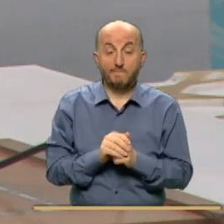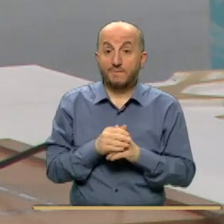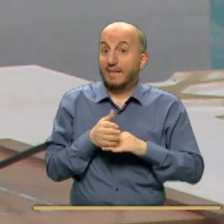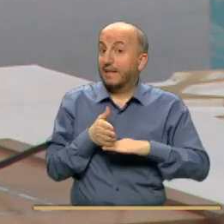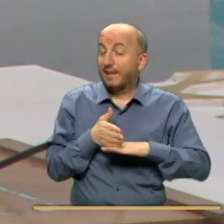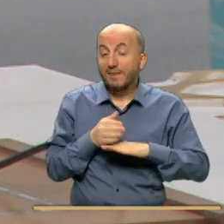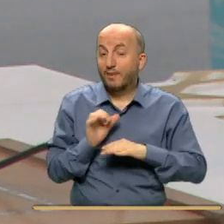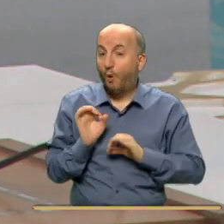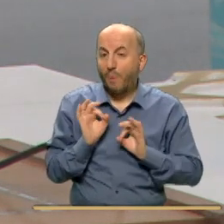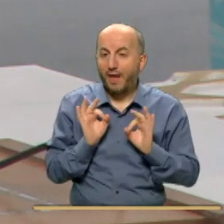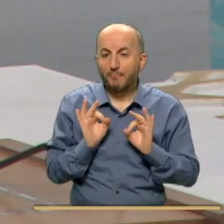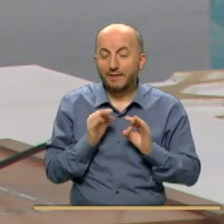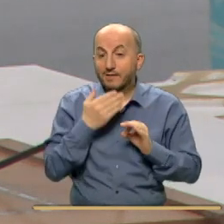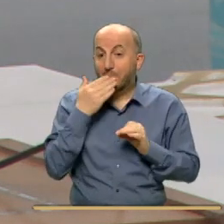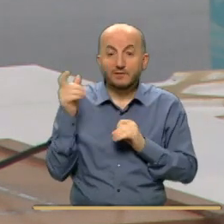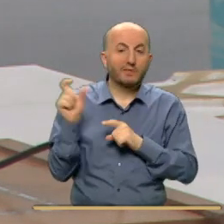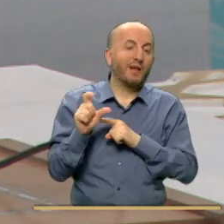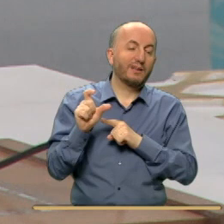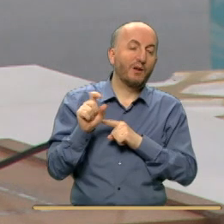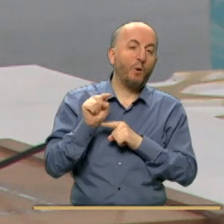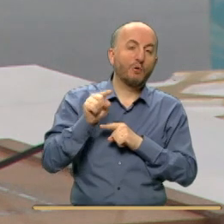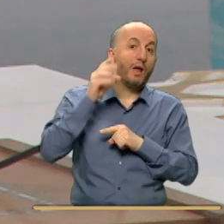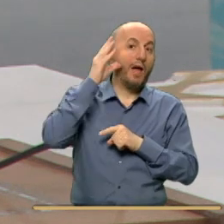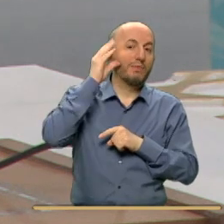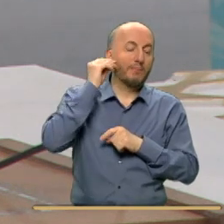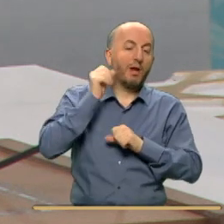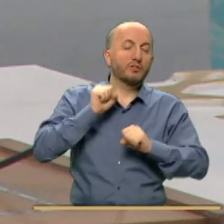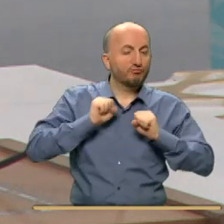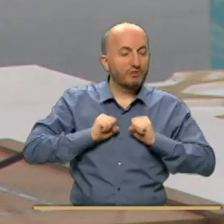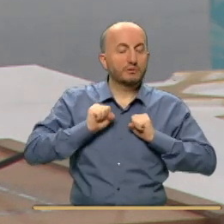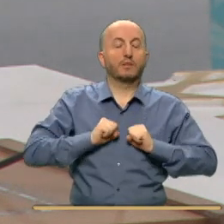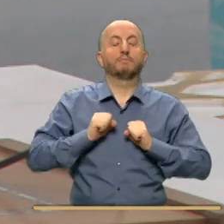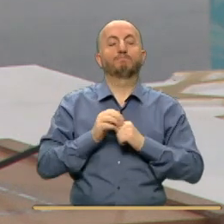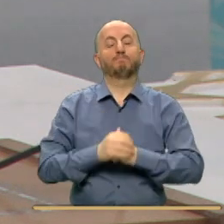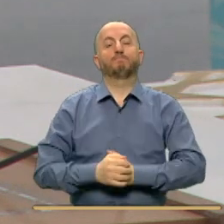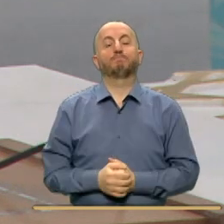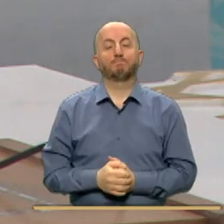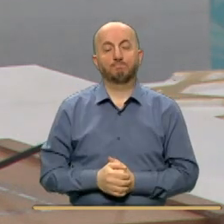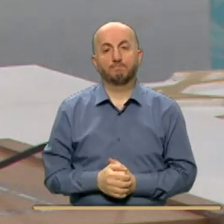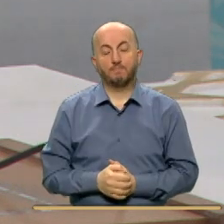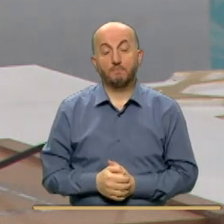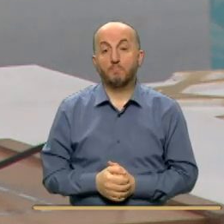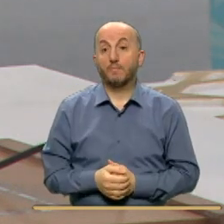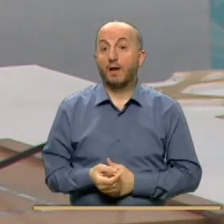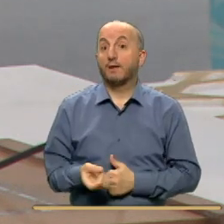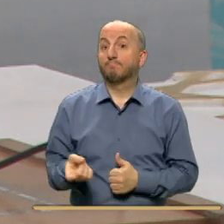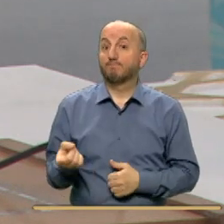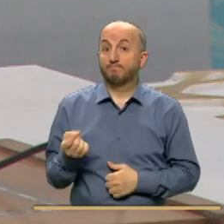Niçin önemlidir Ramazan ayı? Onu anlamaya çalışalım biraz değerli kardeşlerim. Bir defa